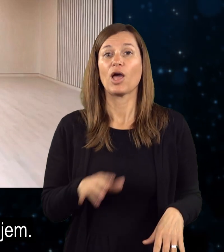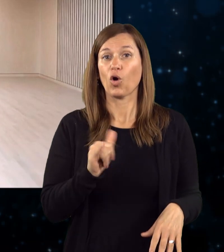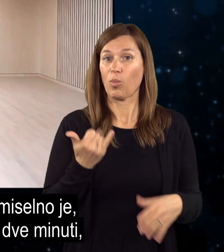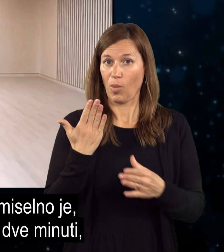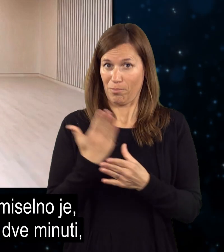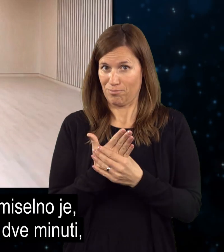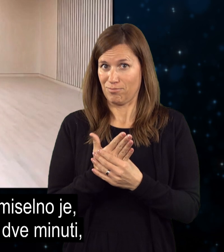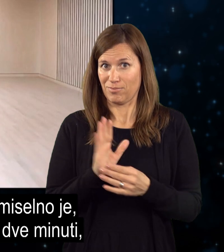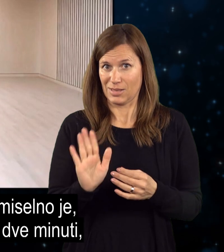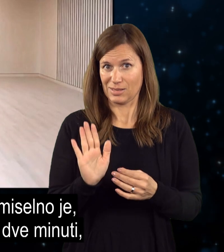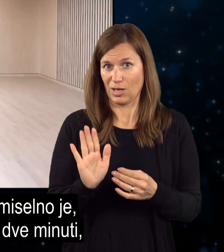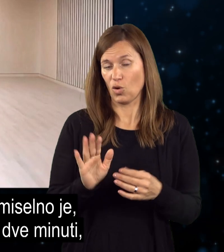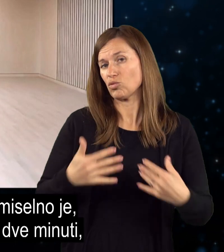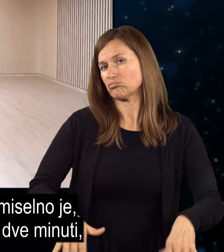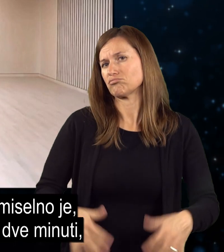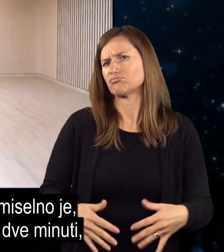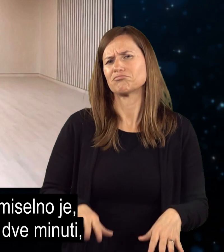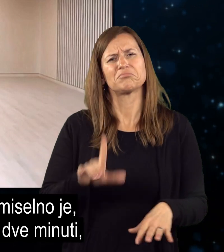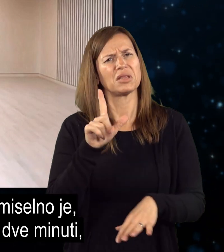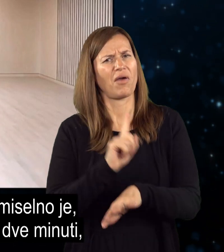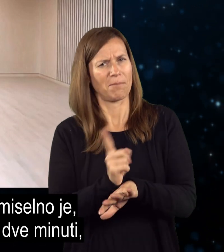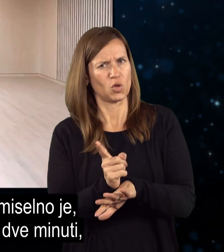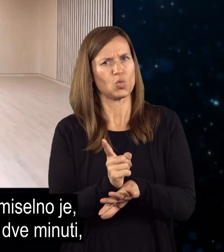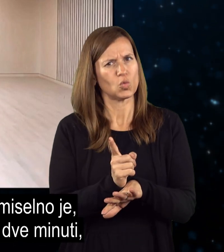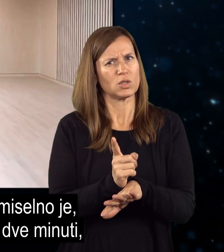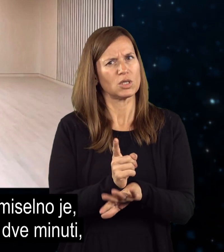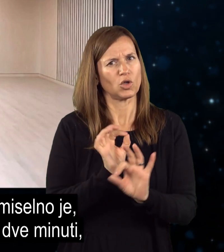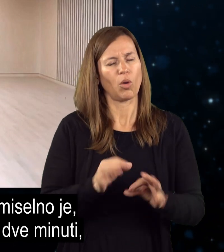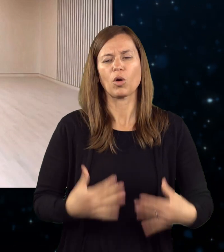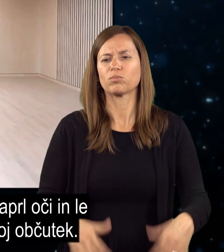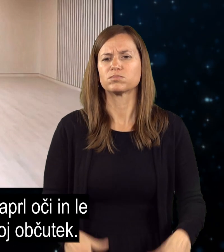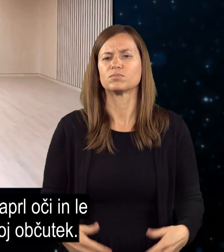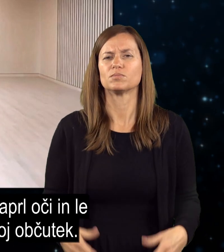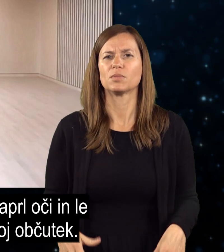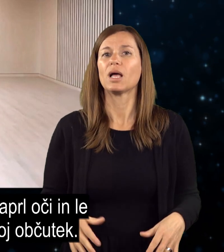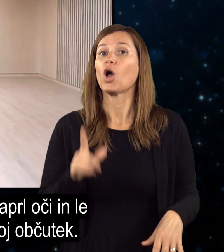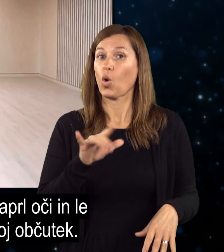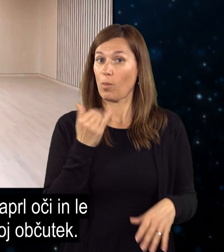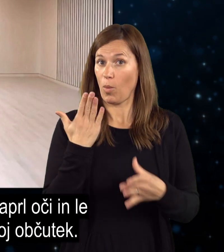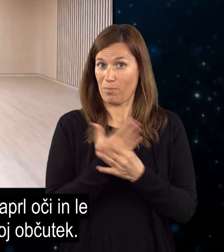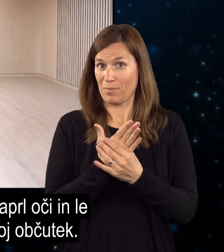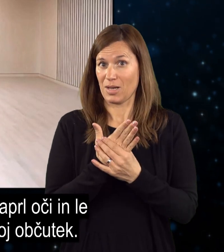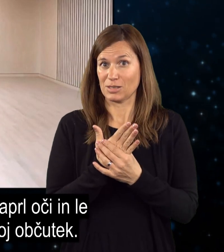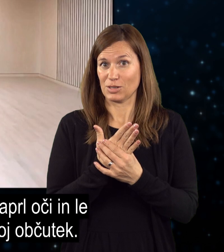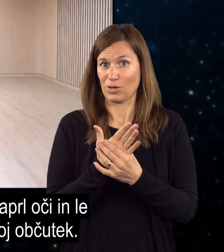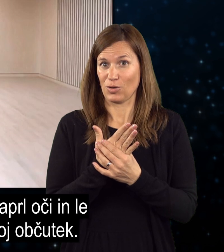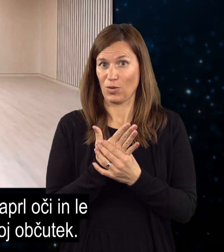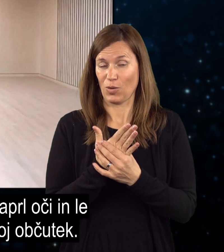In ko ti bo ustrezalo, smiselno je, da se trese vsaj kakšne 2 minuti, ko ti bo ustrezalo,